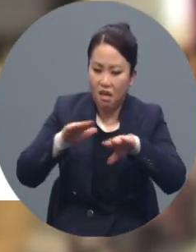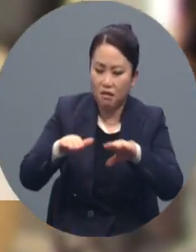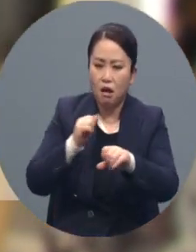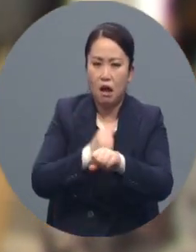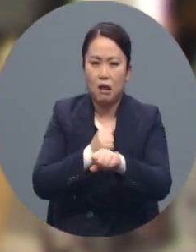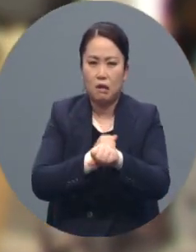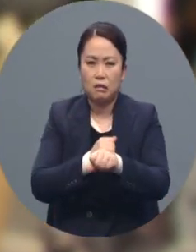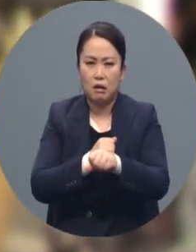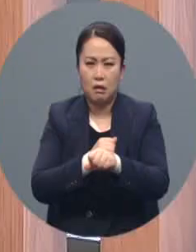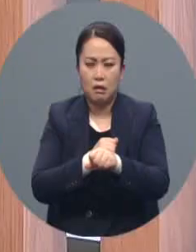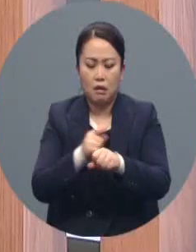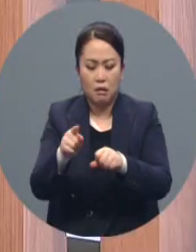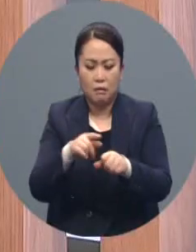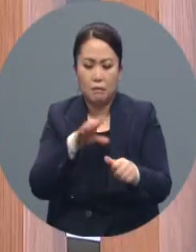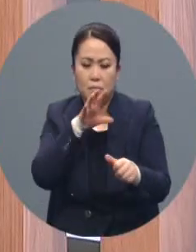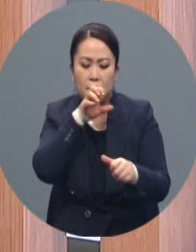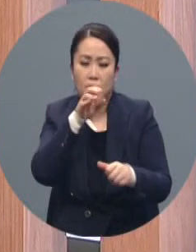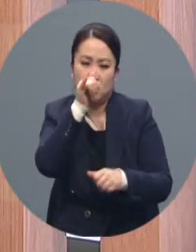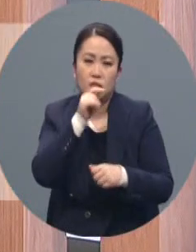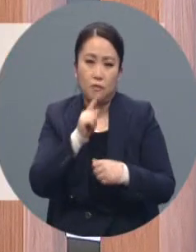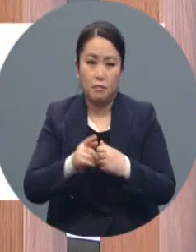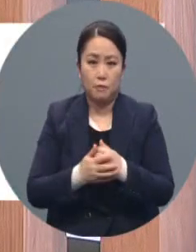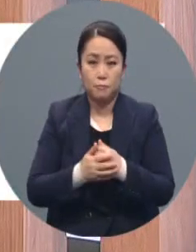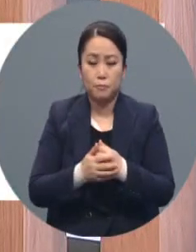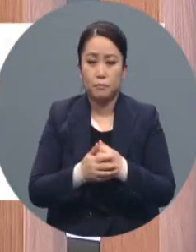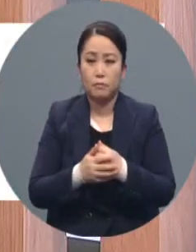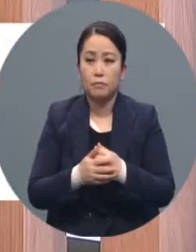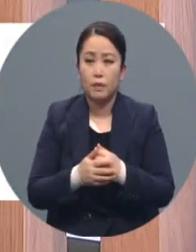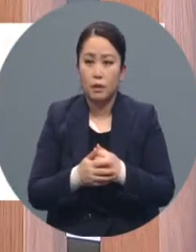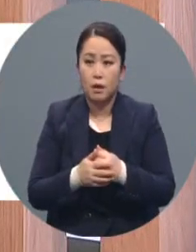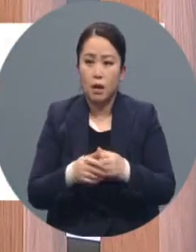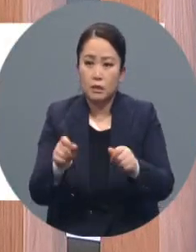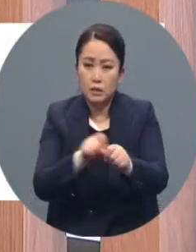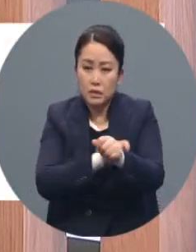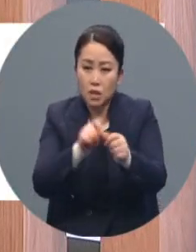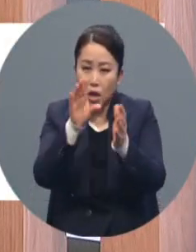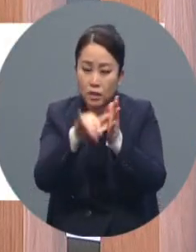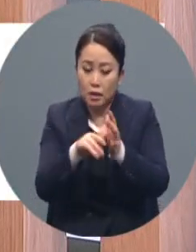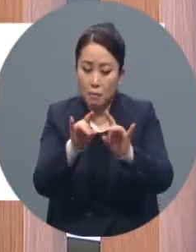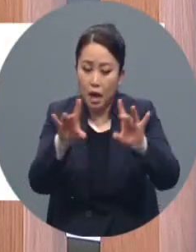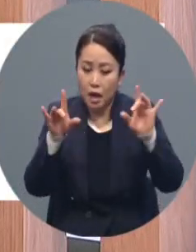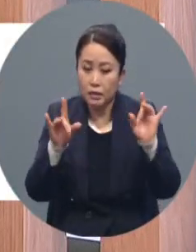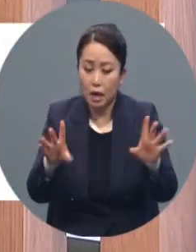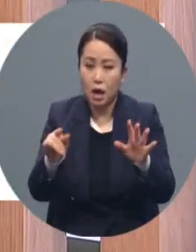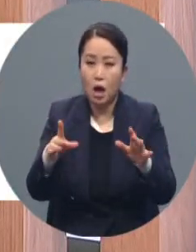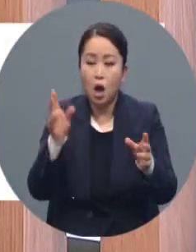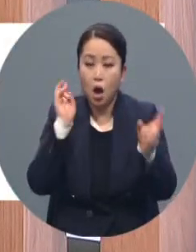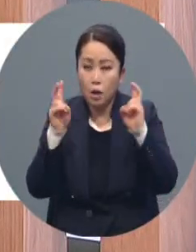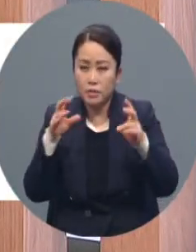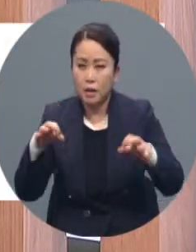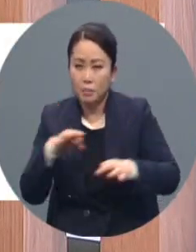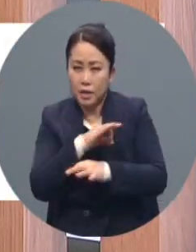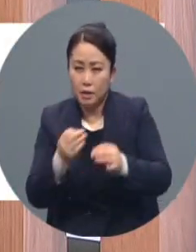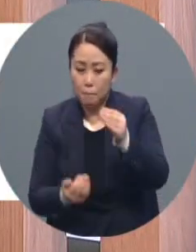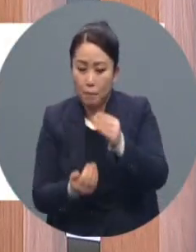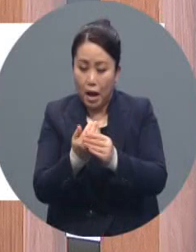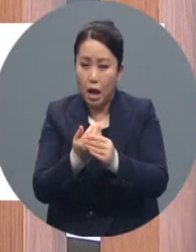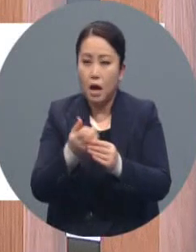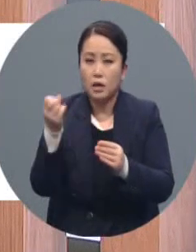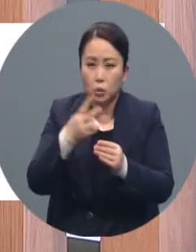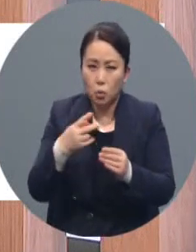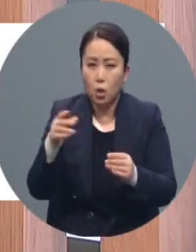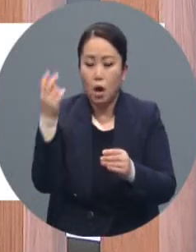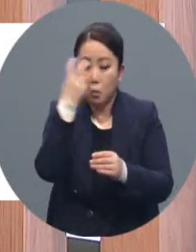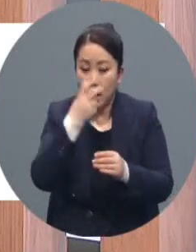이유입니다. 특정 시점마다 일단 뭐 업체의 비리 문제도 터지기도 하고 또 관리 감독에 대한 소홀의 문제들도